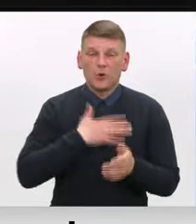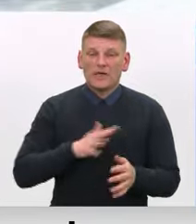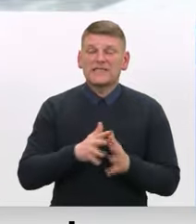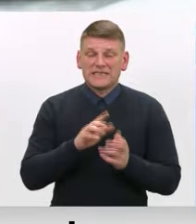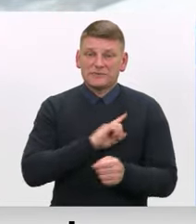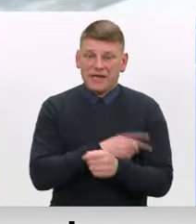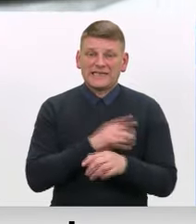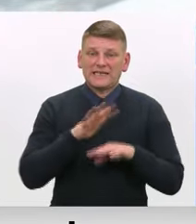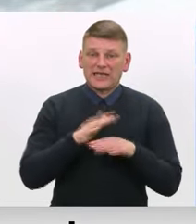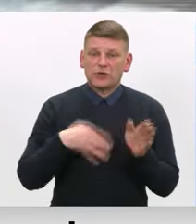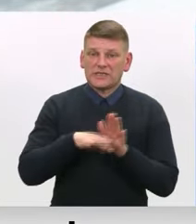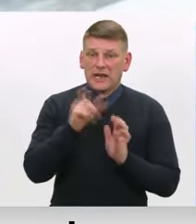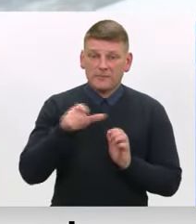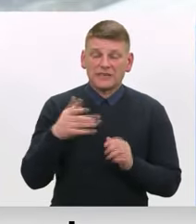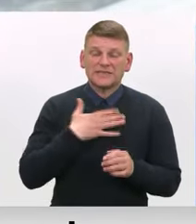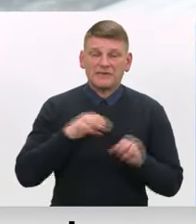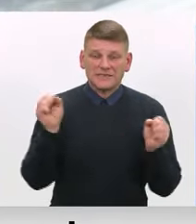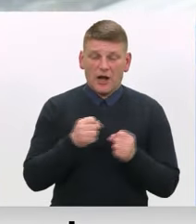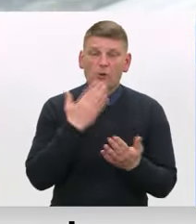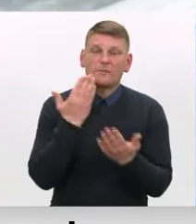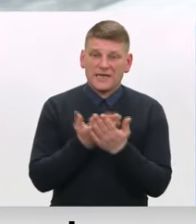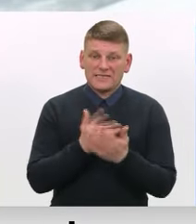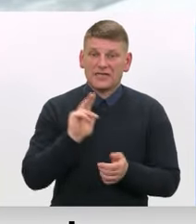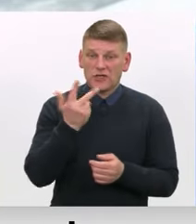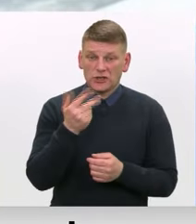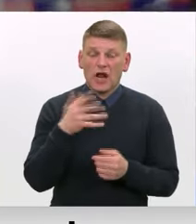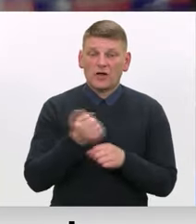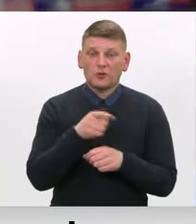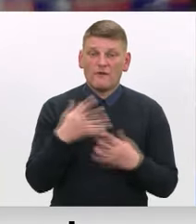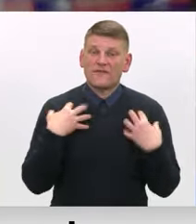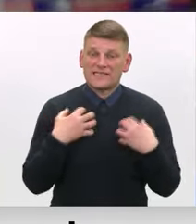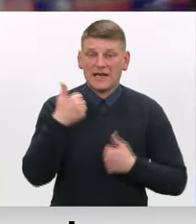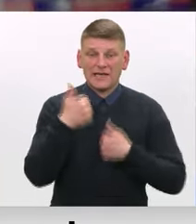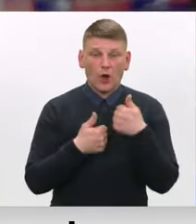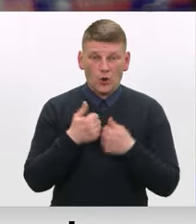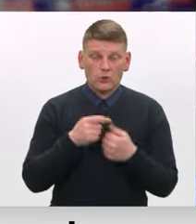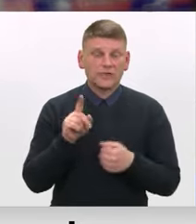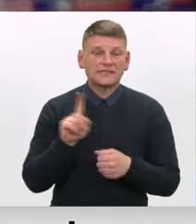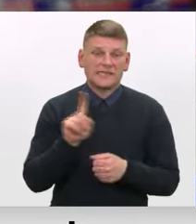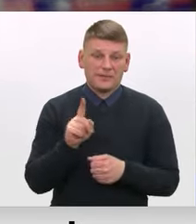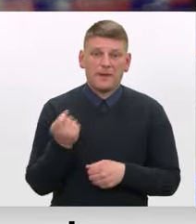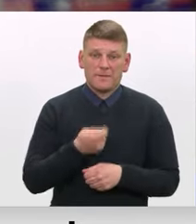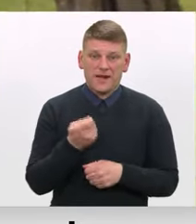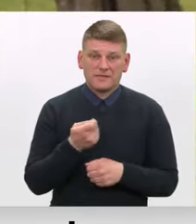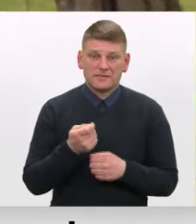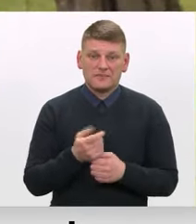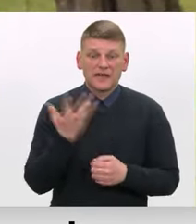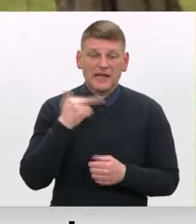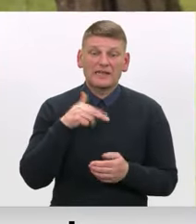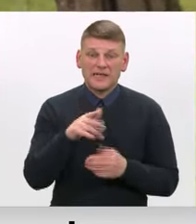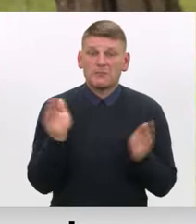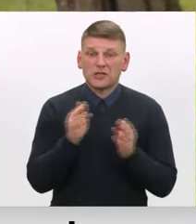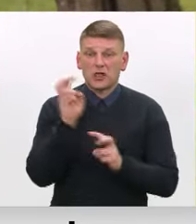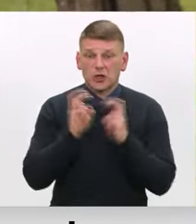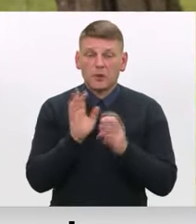tirgus dalībnieki un sevi strauji piesaka trešais. Ar to veselīgai konkurencei ir par maz. Tā kā iet pie mazais ražotājs